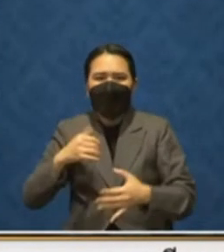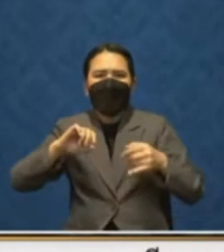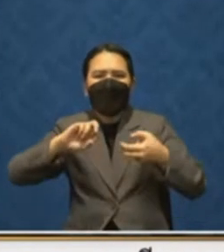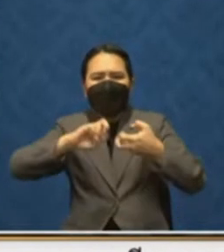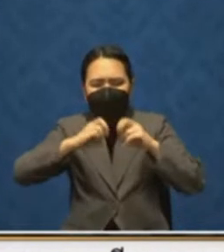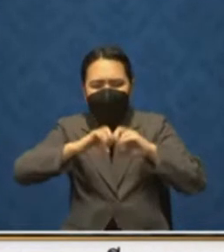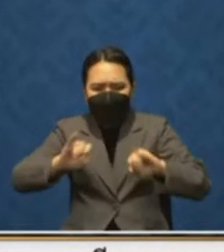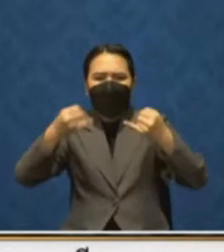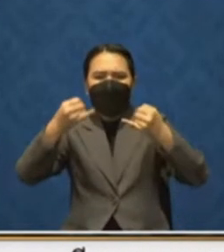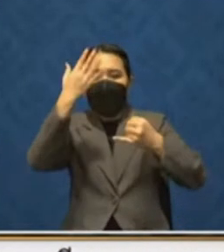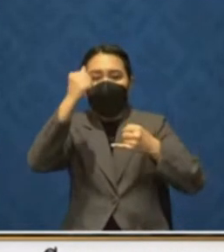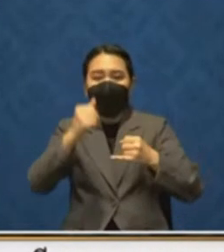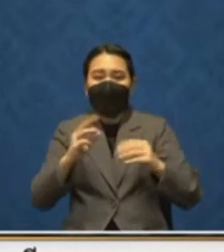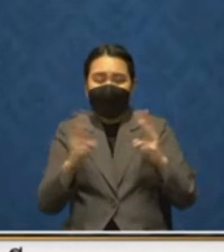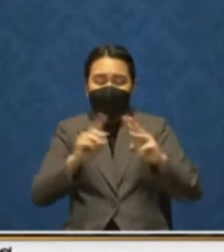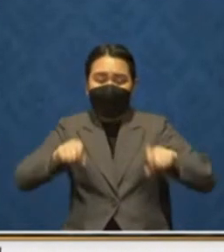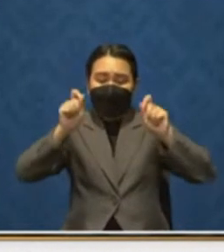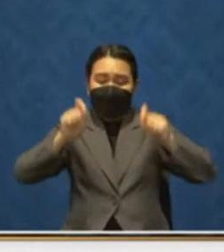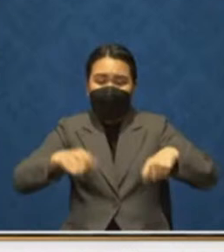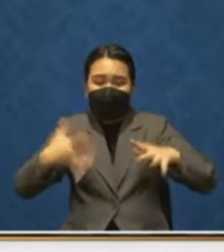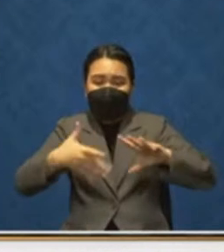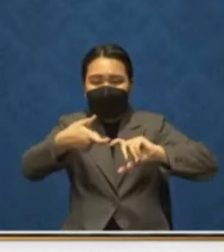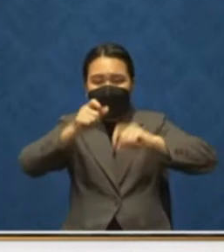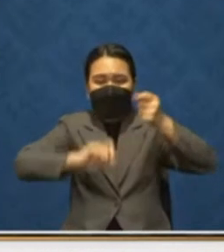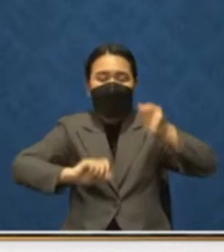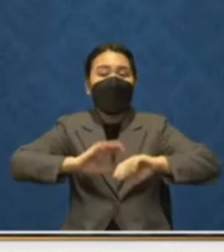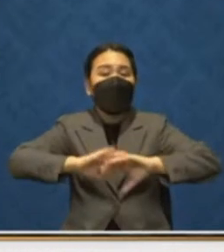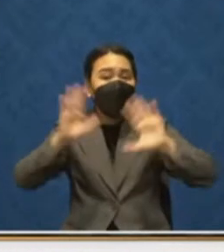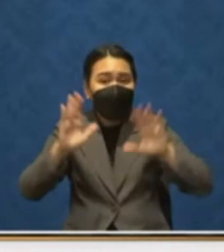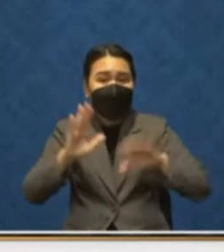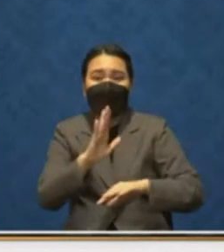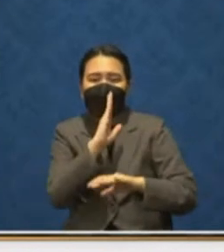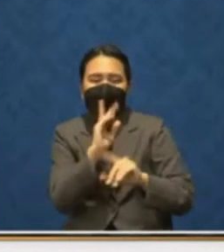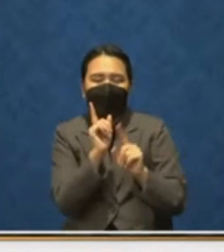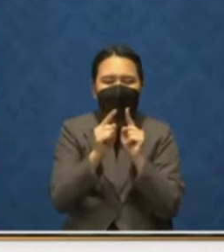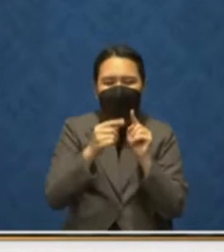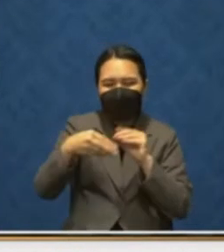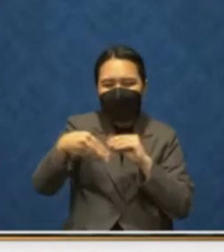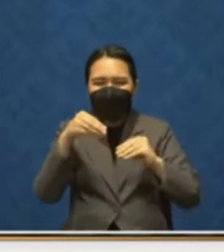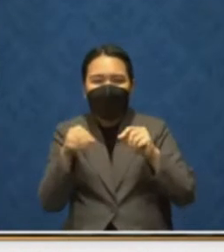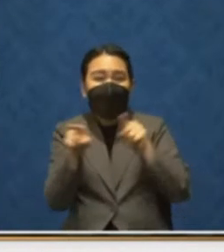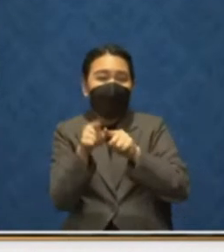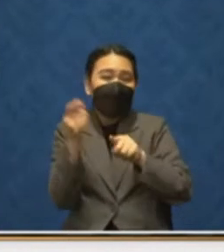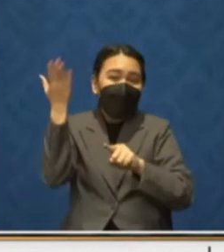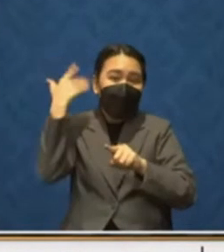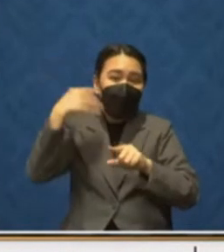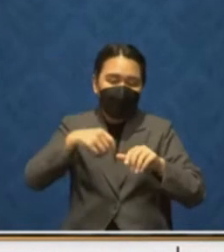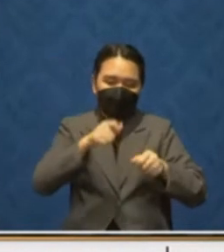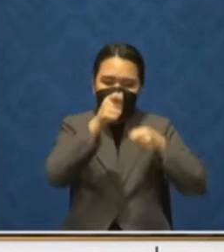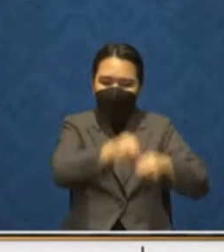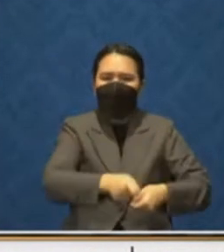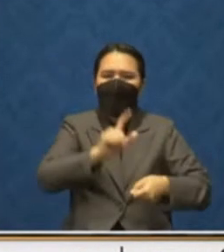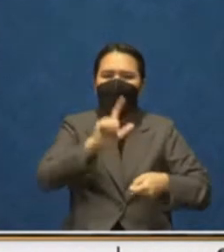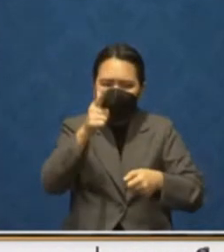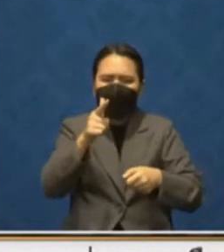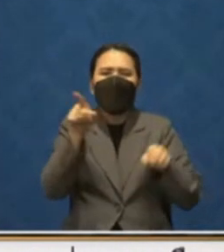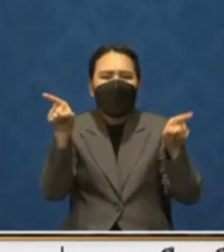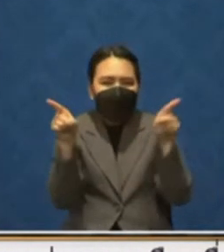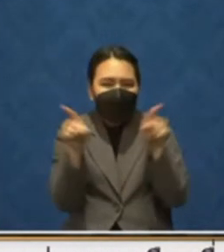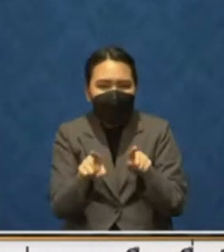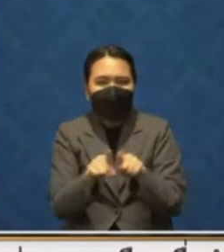จะยกเลิกสัญญาเขาถ้าคุณค่อยๆปะนีปะนอมแบบเหมืองทองอัคราที่มีปัญหาแบบนั้นเนี่ยมันลักษณะเดียวกันเลยเข้าไปทานครับ